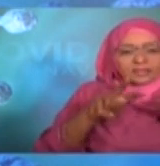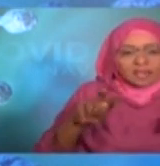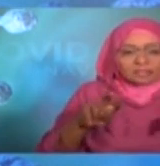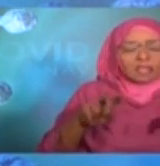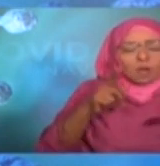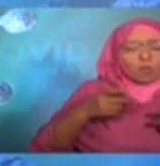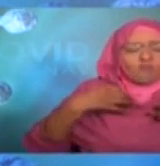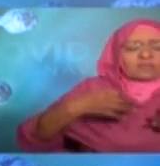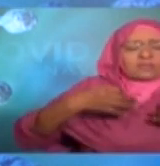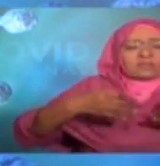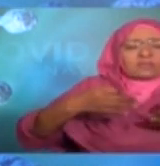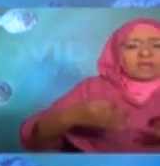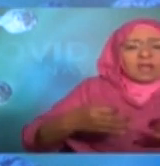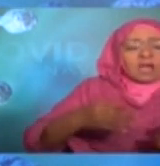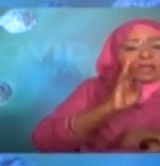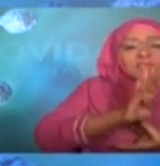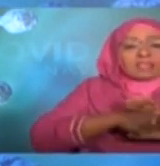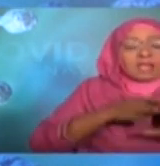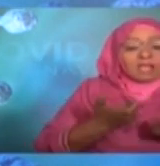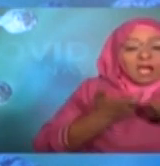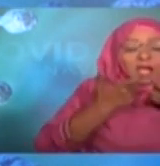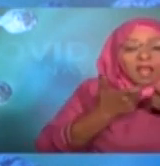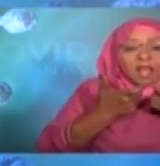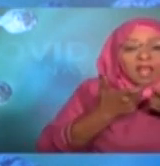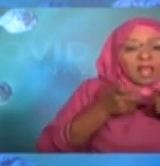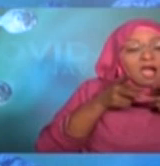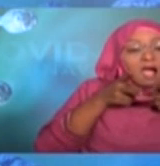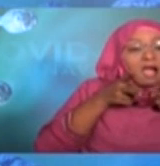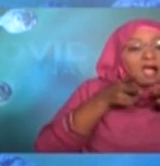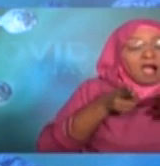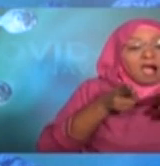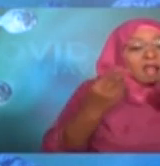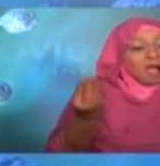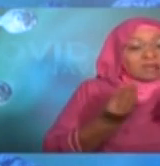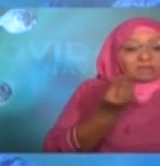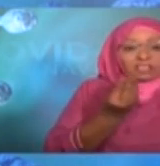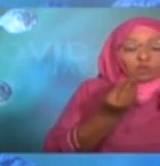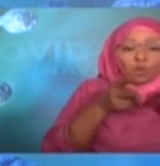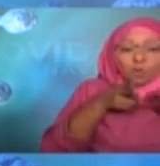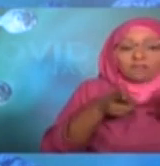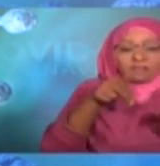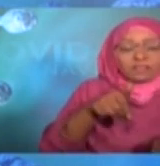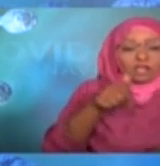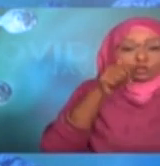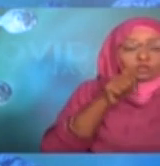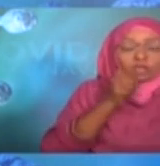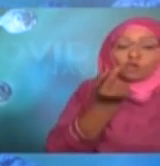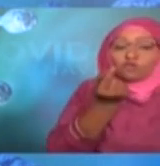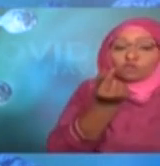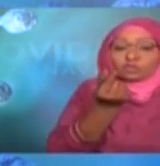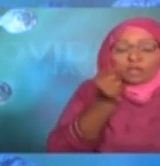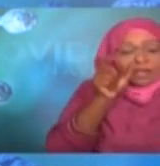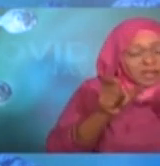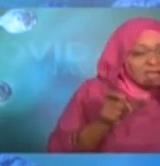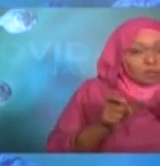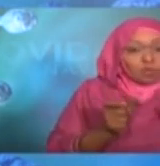مفصلة جدا عن نتائج الحظر وغيره، فضلنا أنه نترك فرصة لمتخصص منهم يأتي